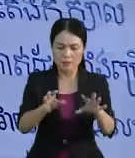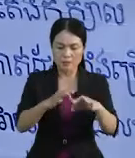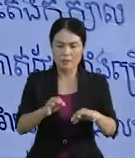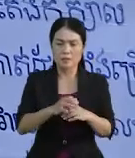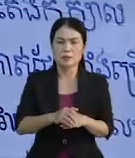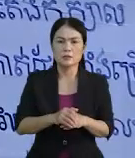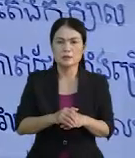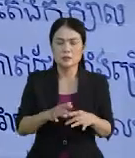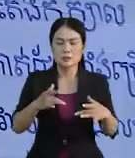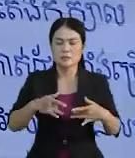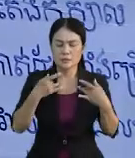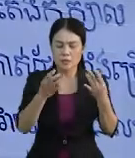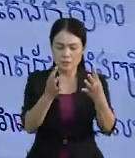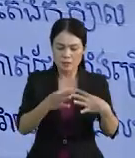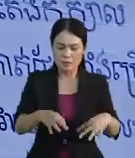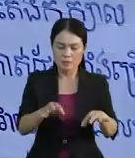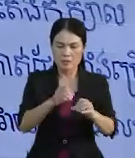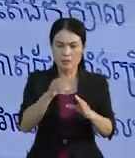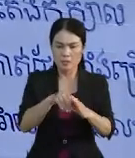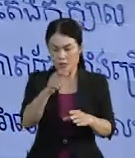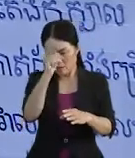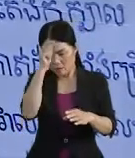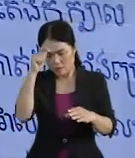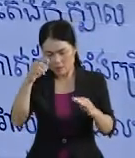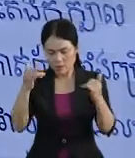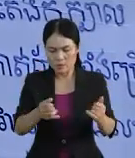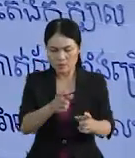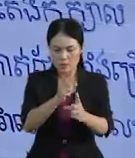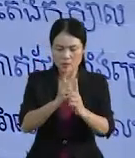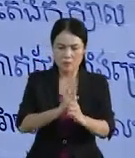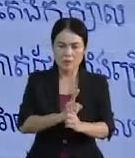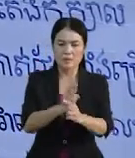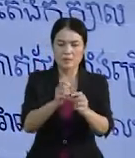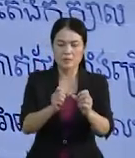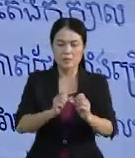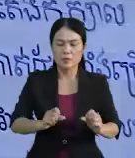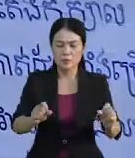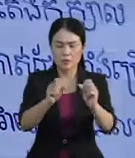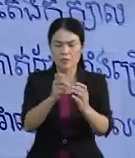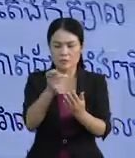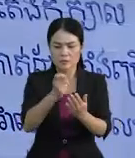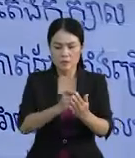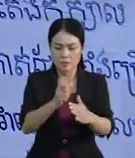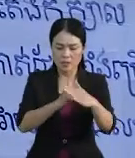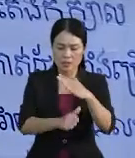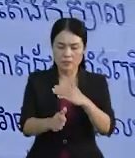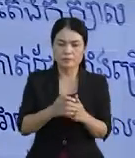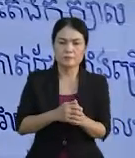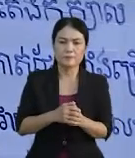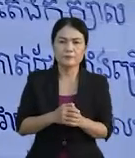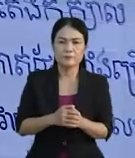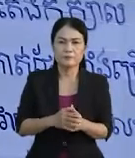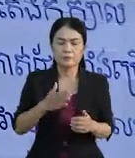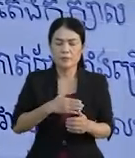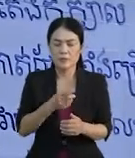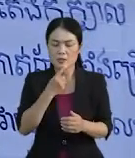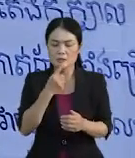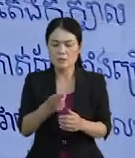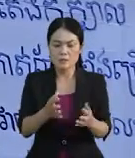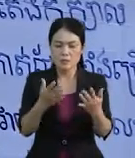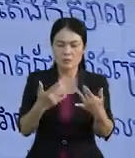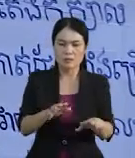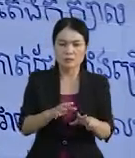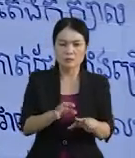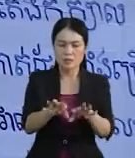khăn rư bật tà ca sầm khăn sầm khăn được nông rương này tam lùng nôm cùng rú khẳng kào bà lục rù ban bà chạy hào